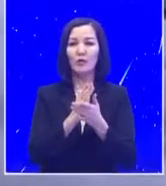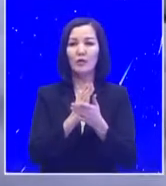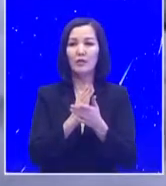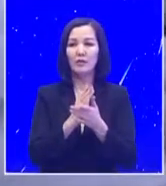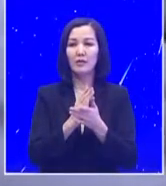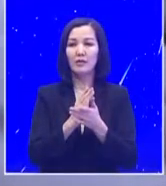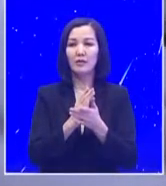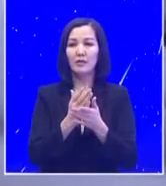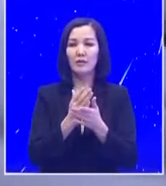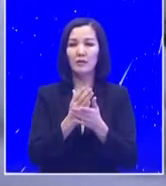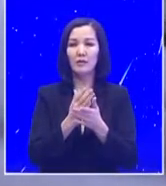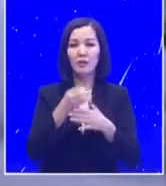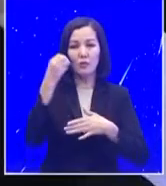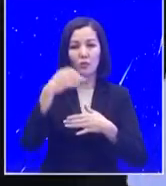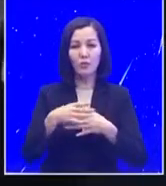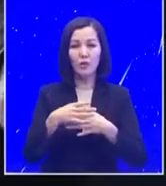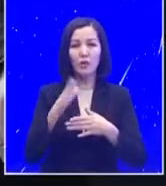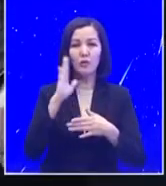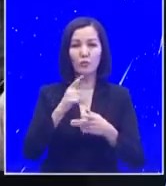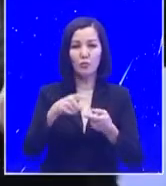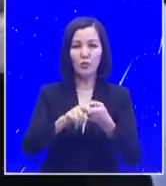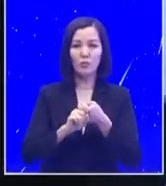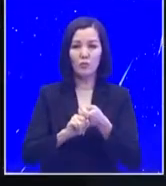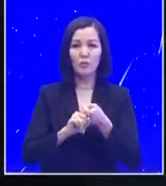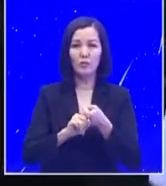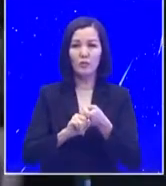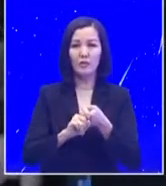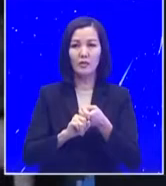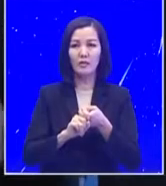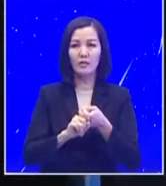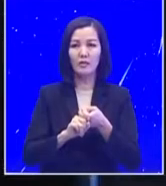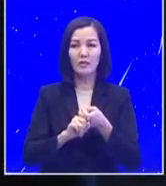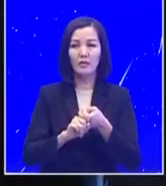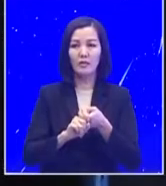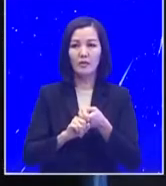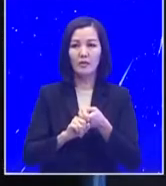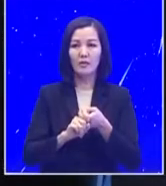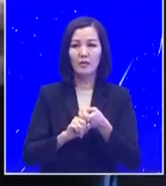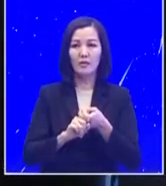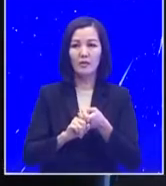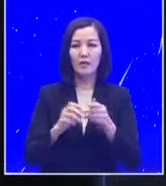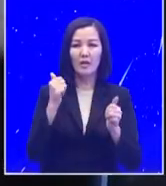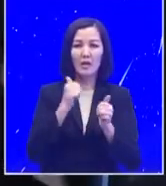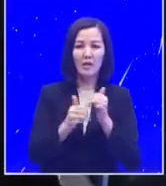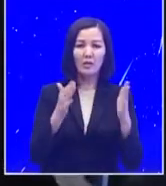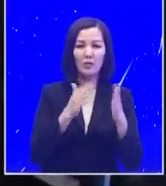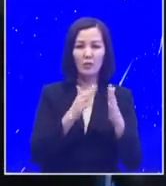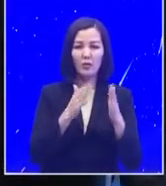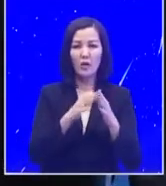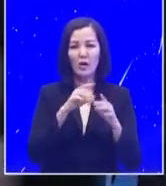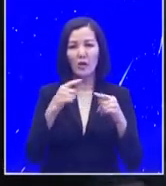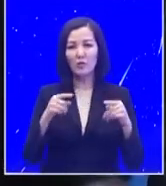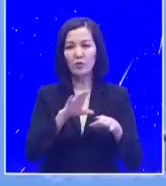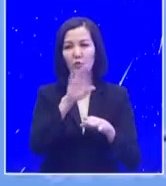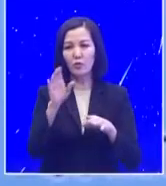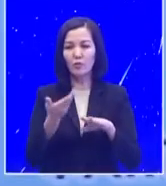бір жерден алып келеміз де, бәрлігі ортадан ақша шығарып, бәріні бірге істемесек, әр мәшінемен, әр түрлі тұрба қойып,